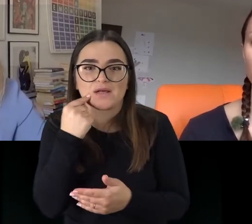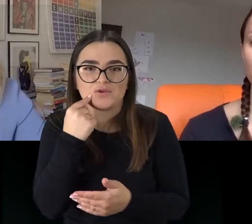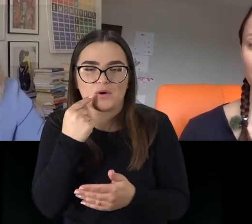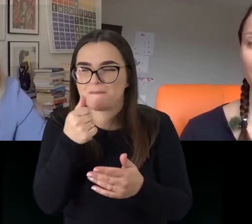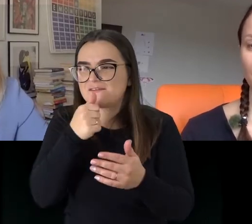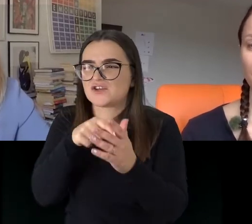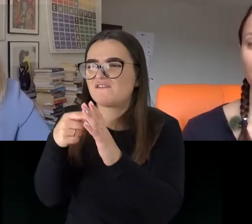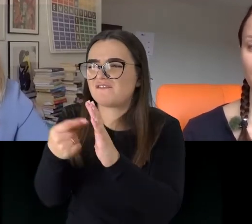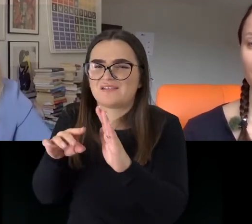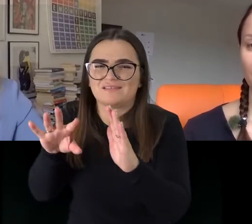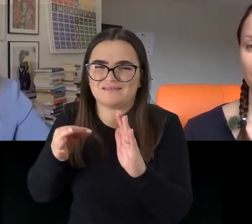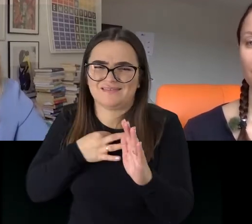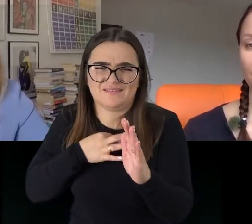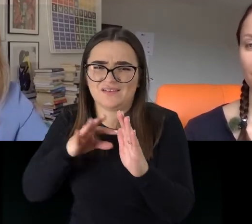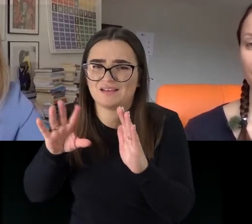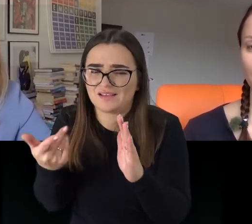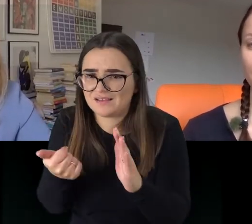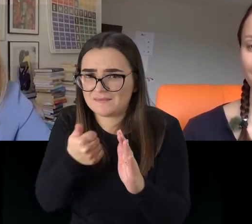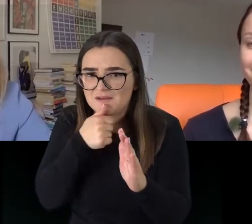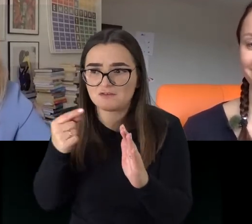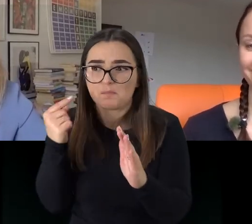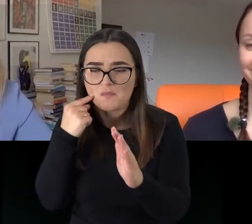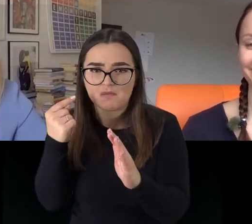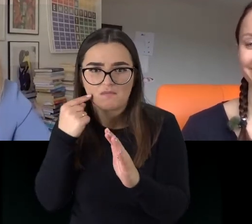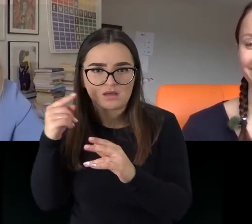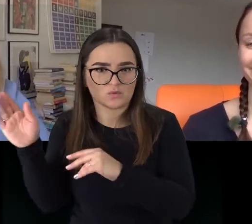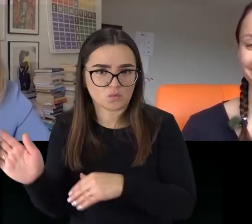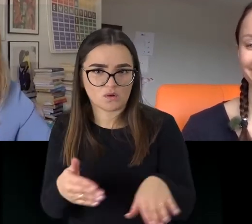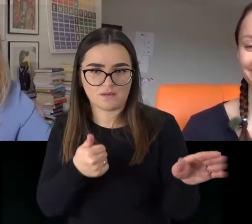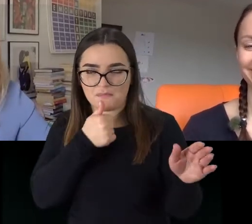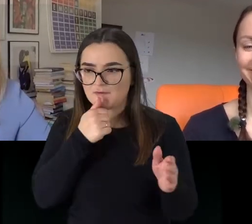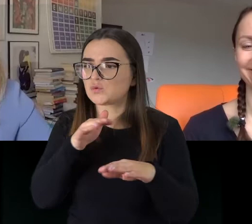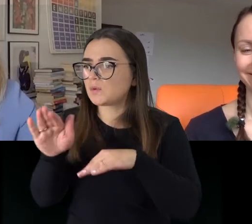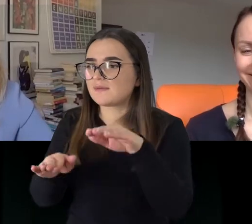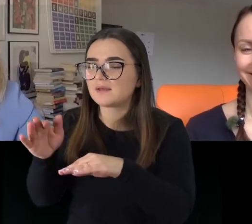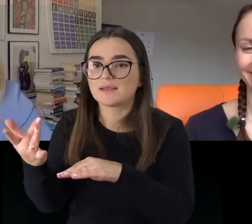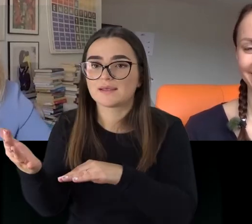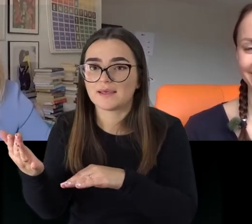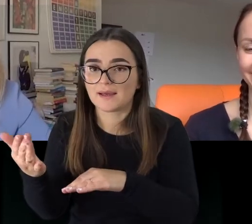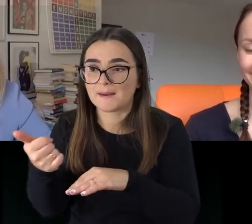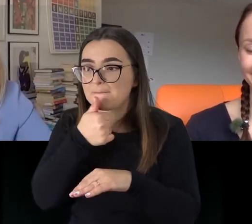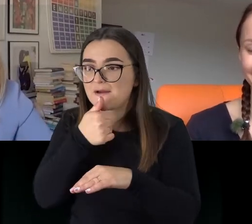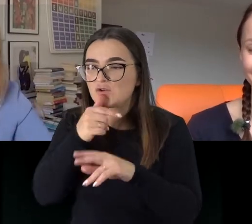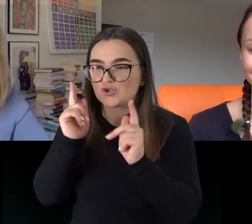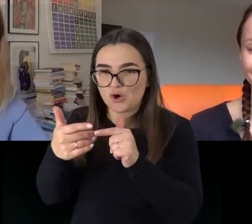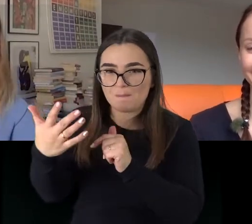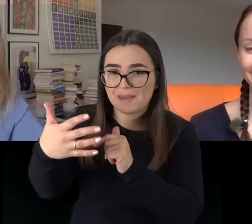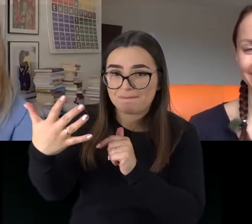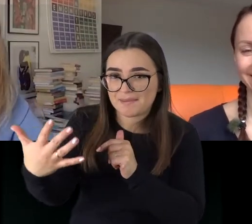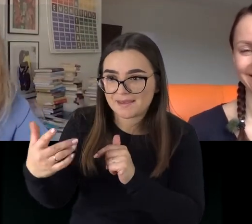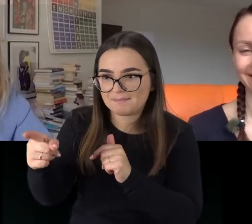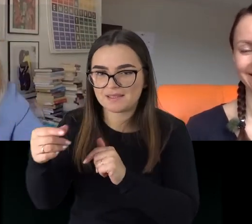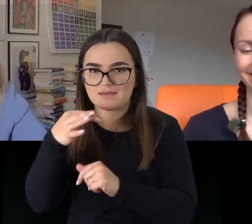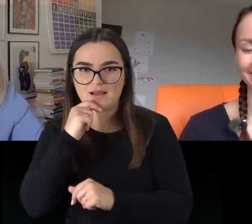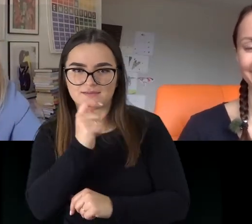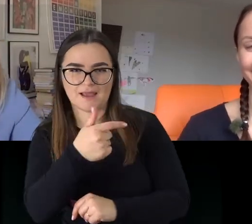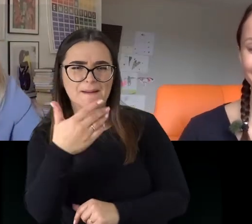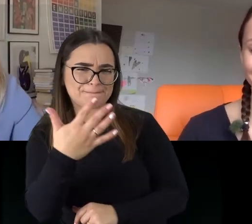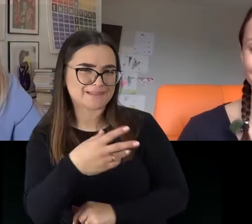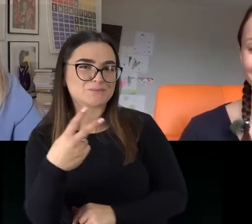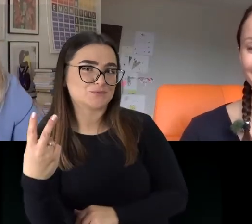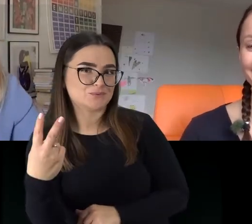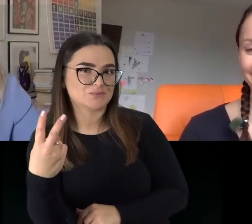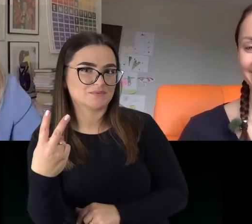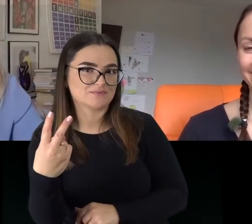paklausti, aš nežinau, bet ko, nu kiek sveri gali paklausti, ar ne, bet tai to, kad sakytų 55, sako 52, ar ne, nors,